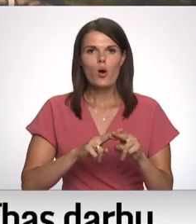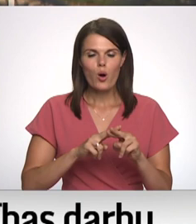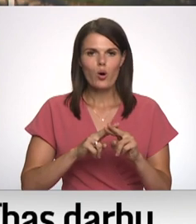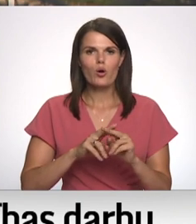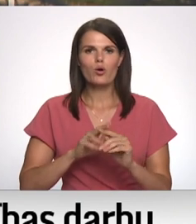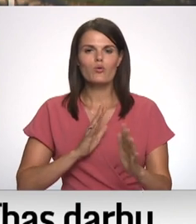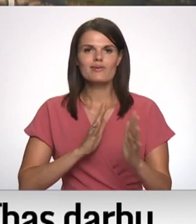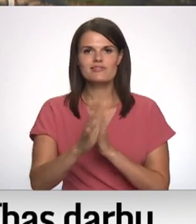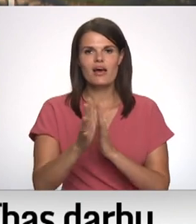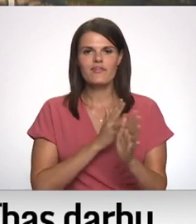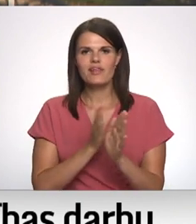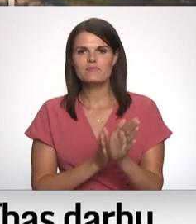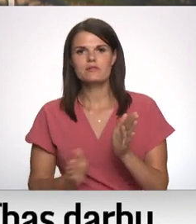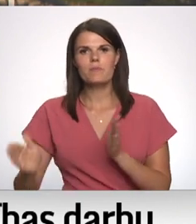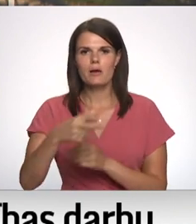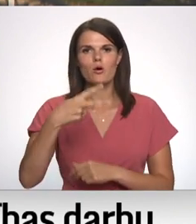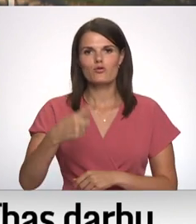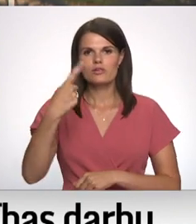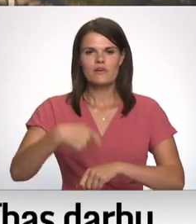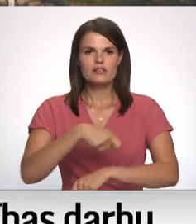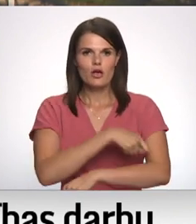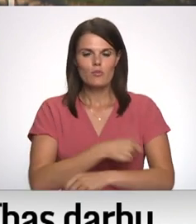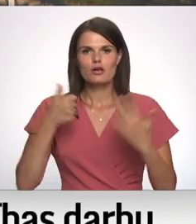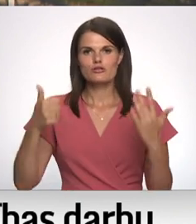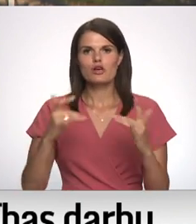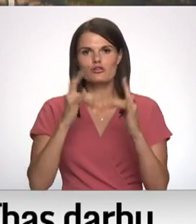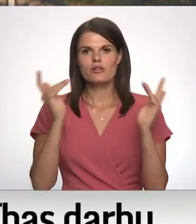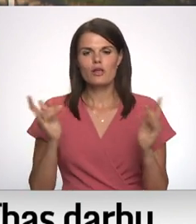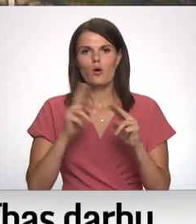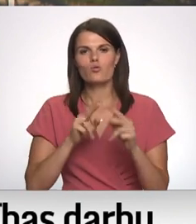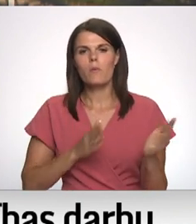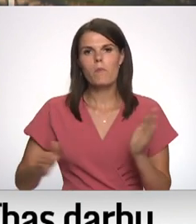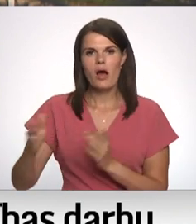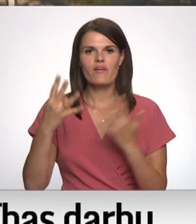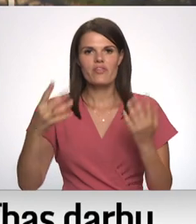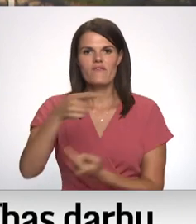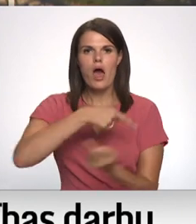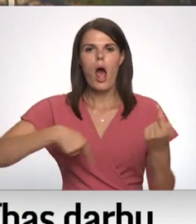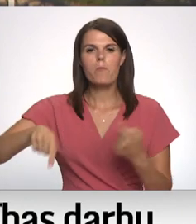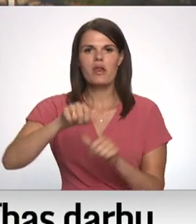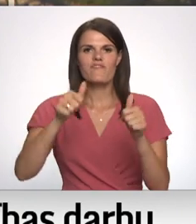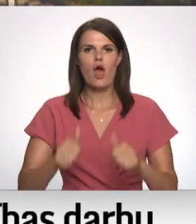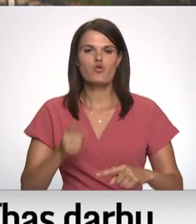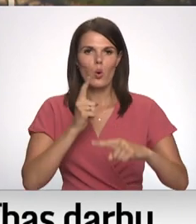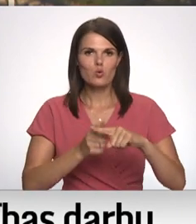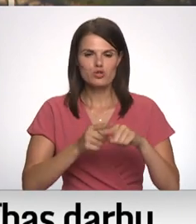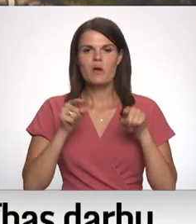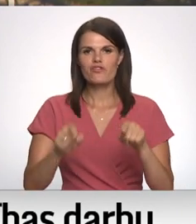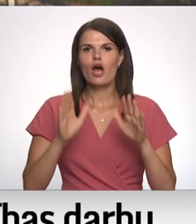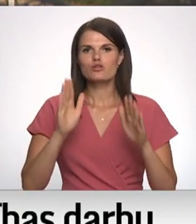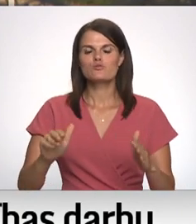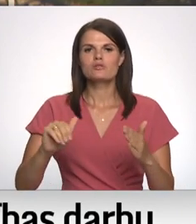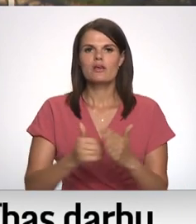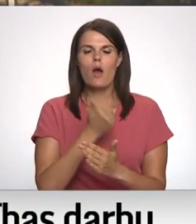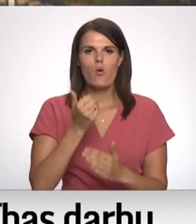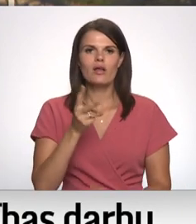21 km garumā, 6 tilti un pārvadi, 9 apaļveida krustojumi. Tāds būs jaunais Ķekavas apvedceļš,